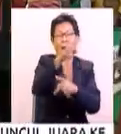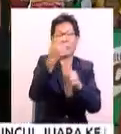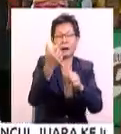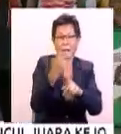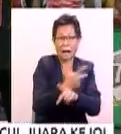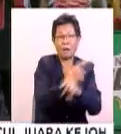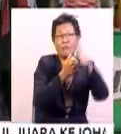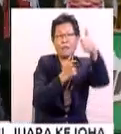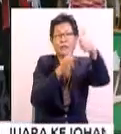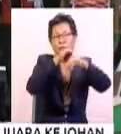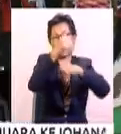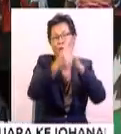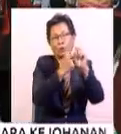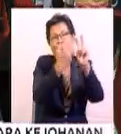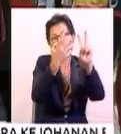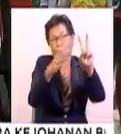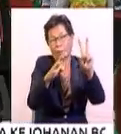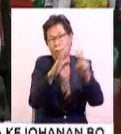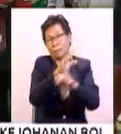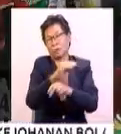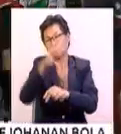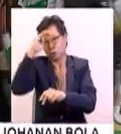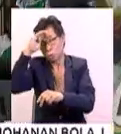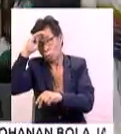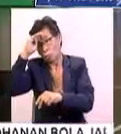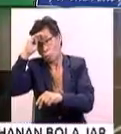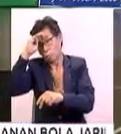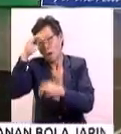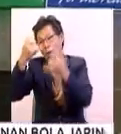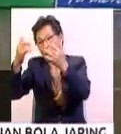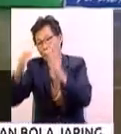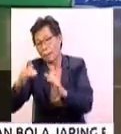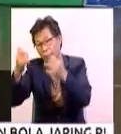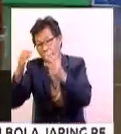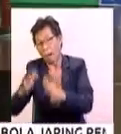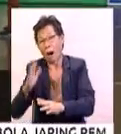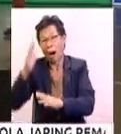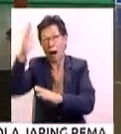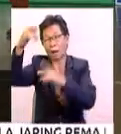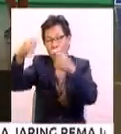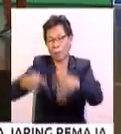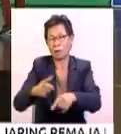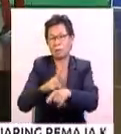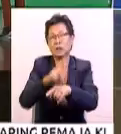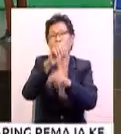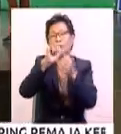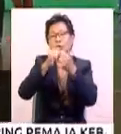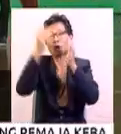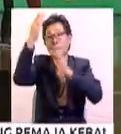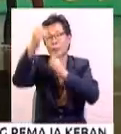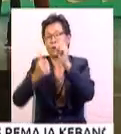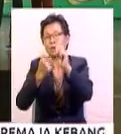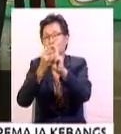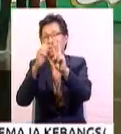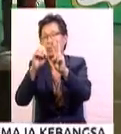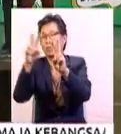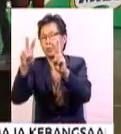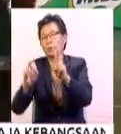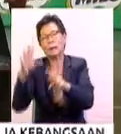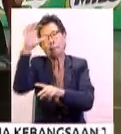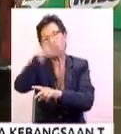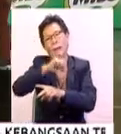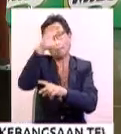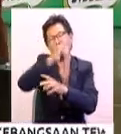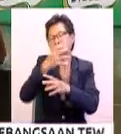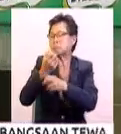pertama melakukannya pada 2014. Manakala Johor yang dibarisi pemain-pemain yang bakal beraksi di Sukma 2020 2020 sekali lagi terlepas sasaran